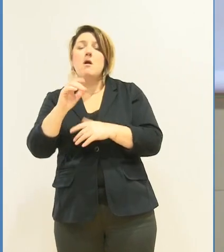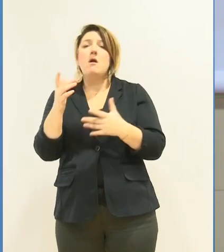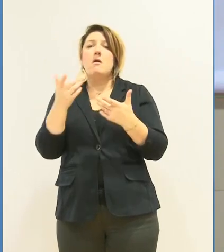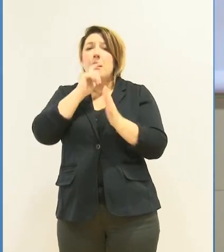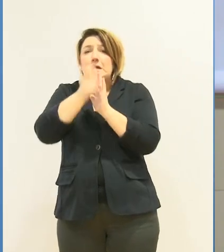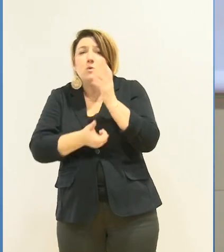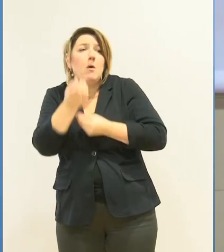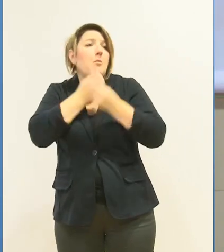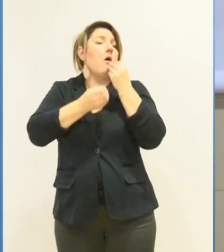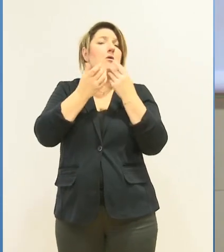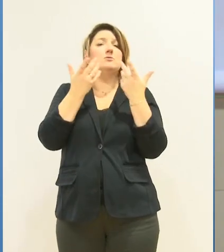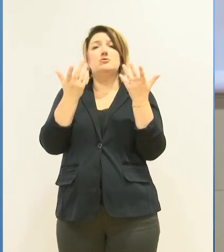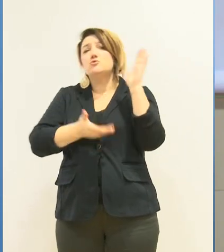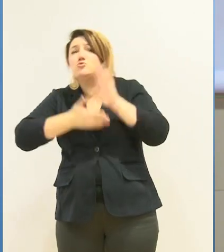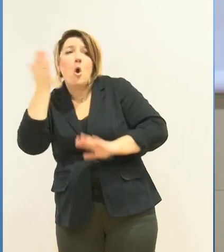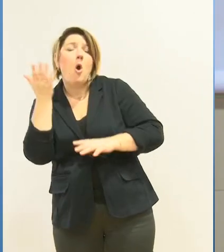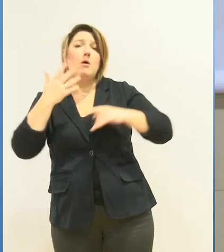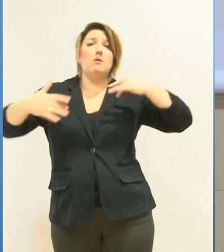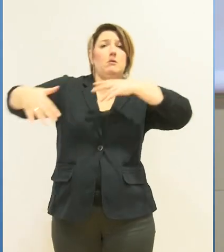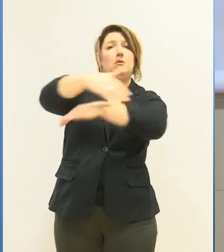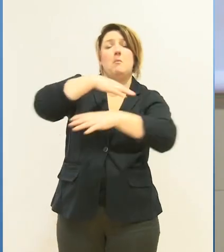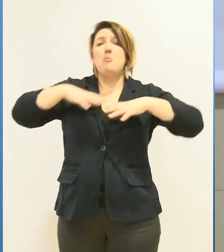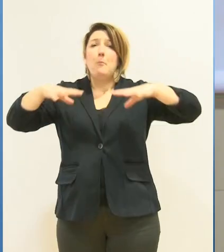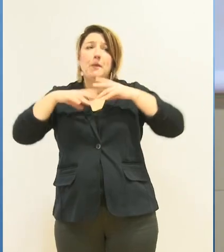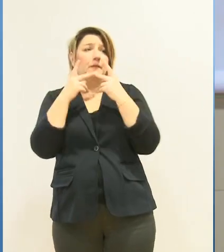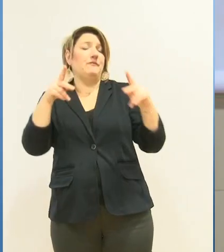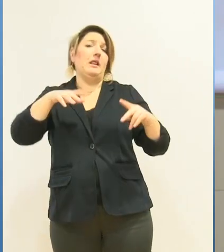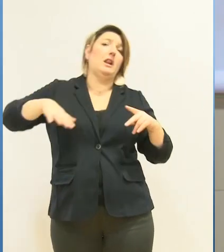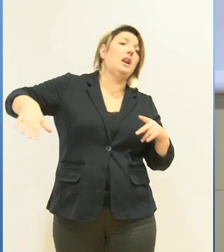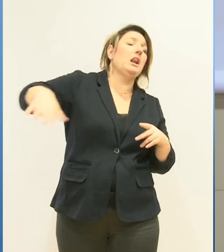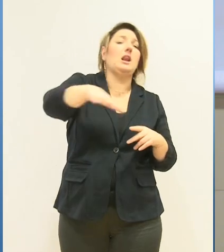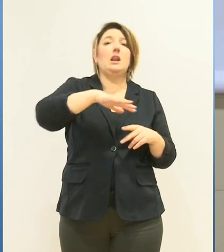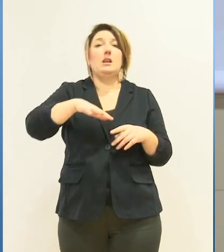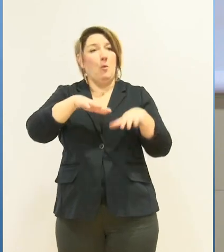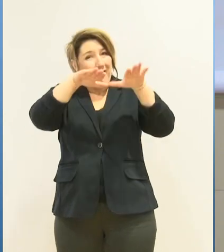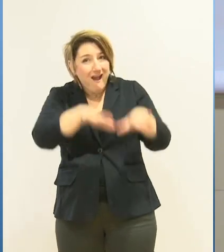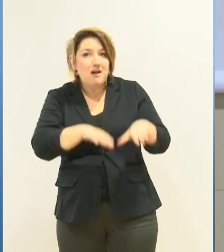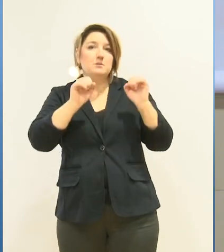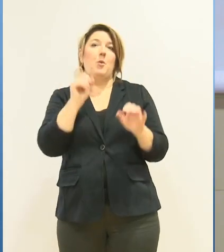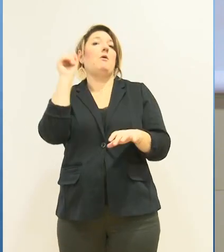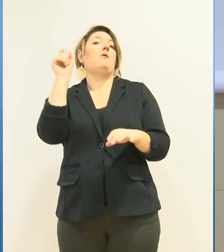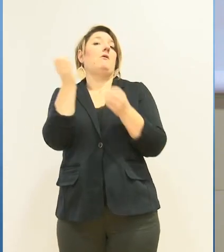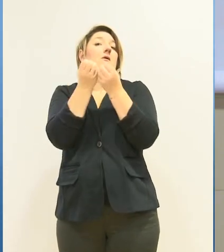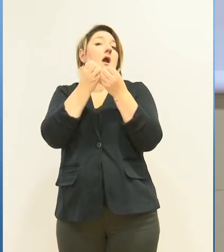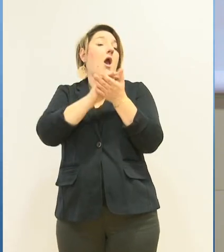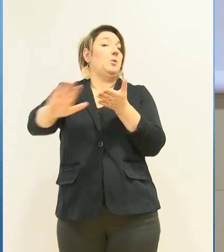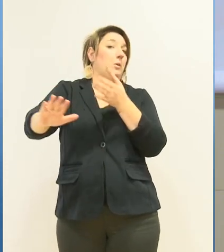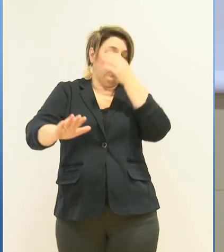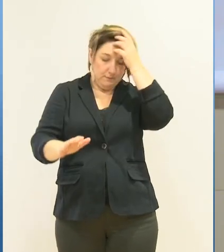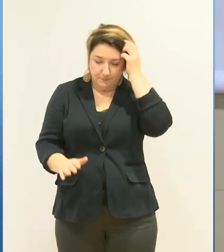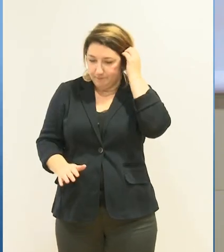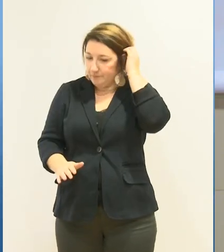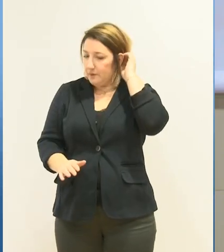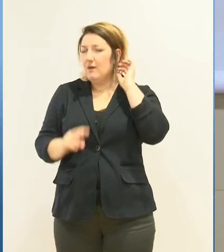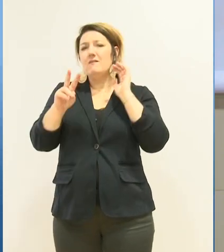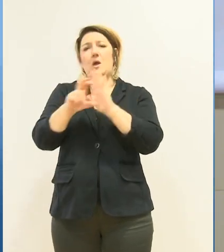esprit et à un moment clé dans la dynamique que nous impulsion depuis 2014 au moment où le centre-ville est en train d'opérer sa mue que nous avons souhaité proposer